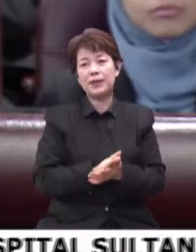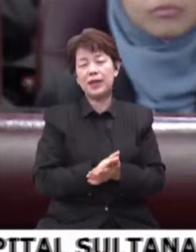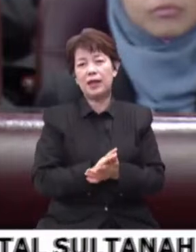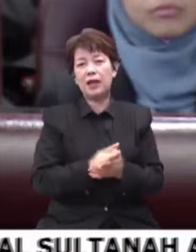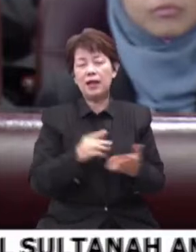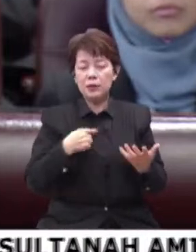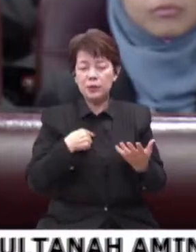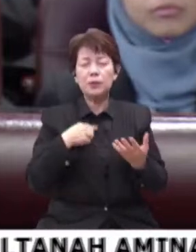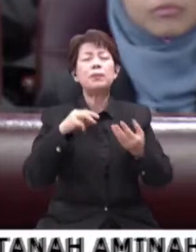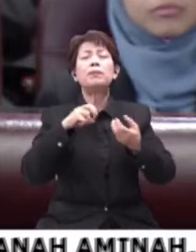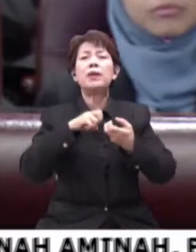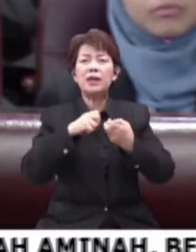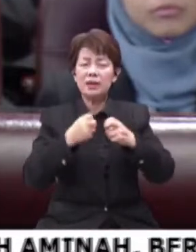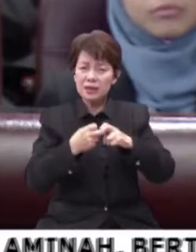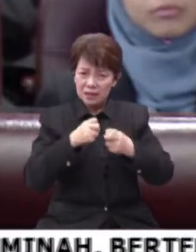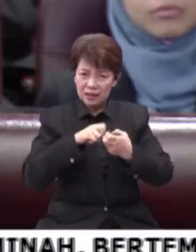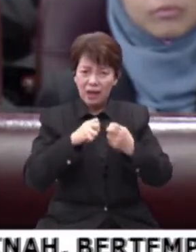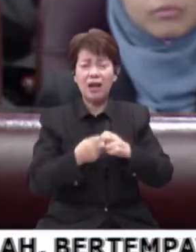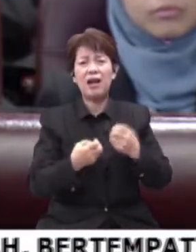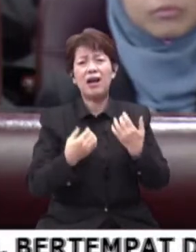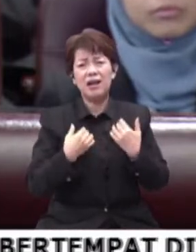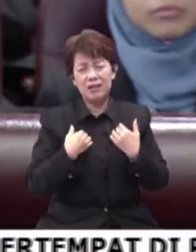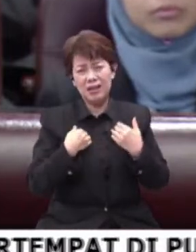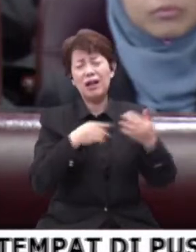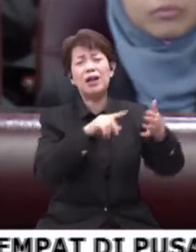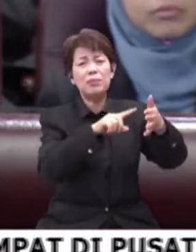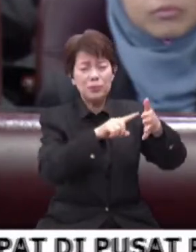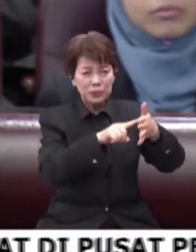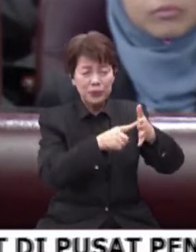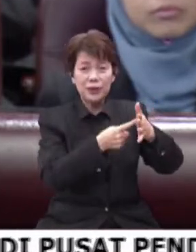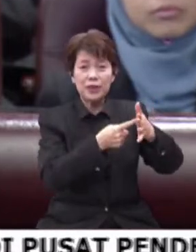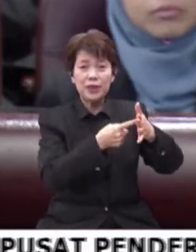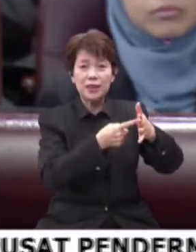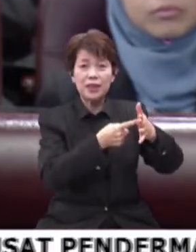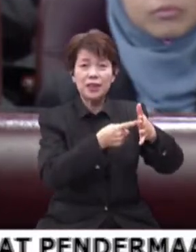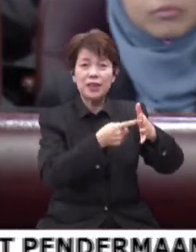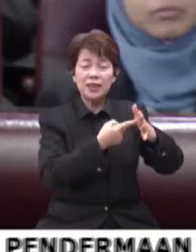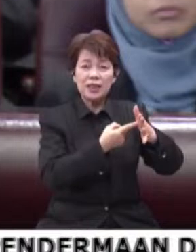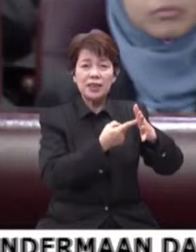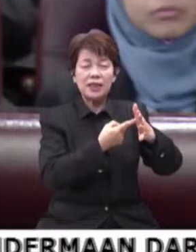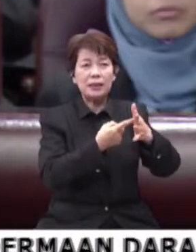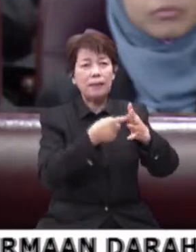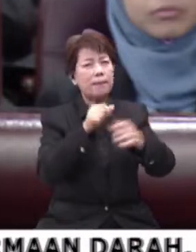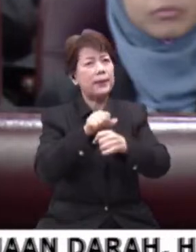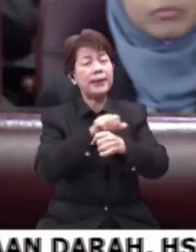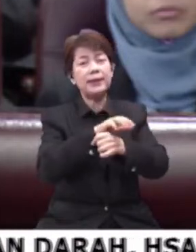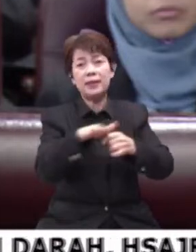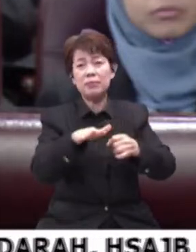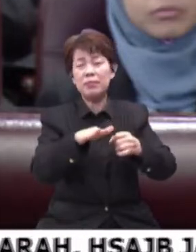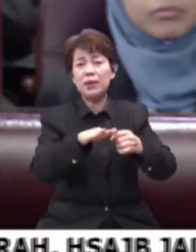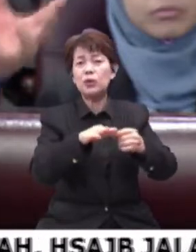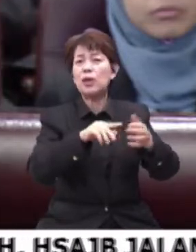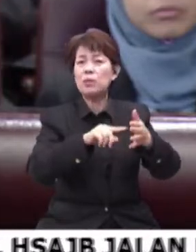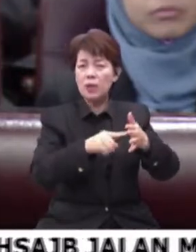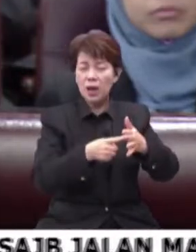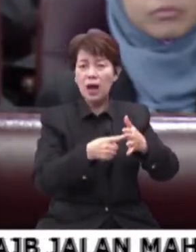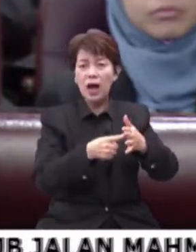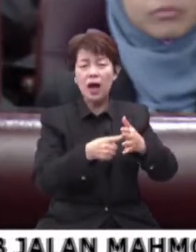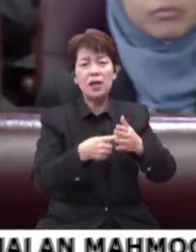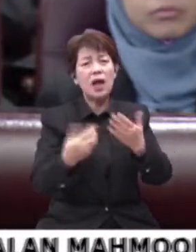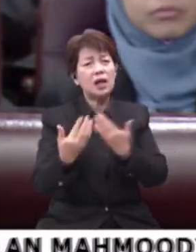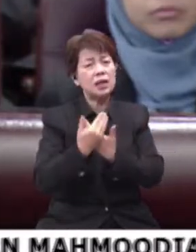masalah kekurangan ini pandemik mana aja gangguan